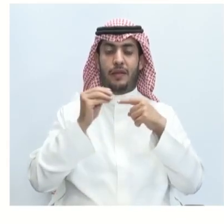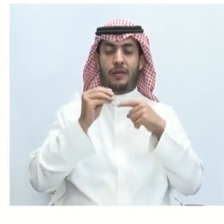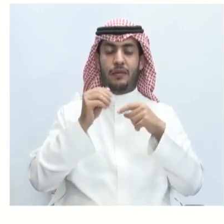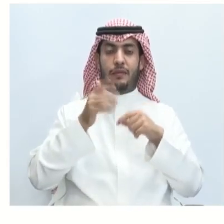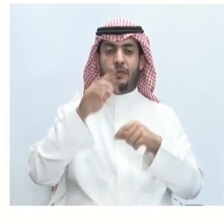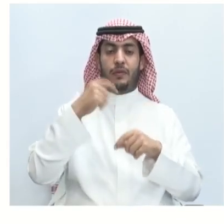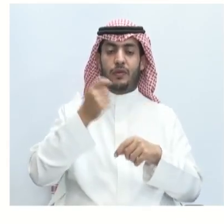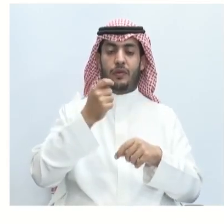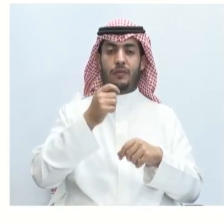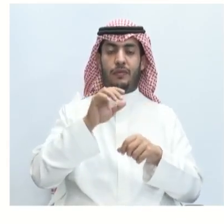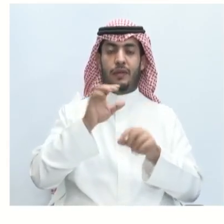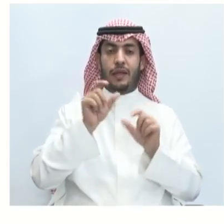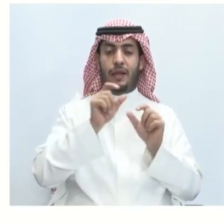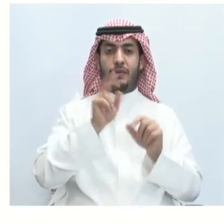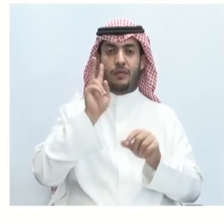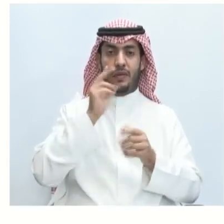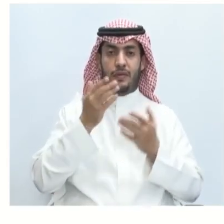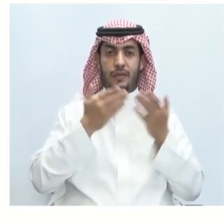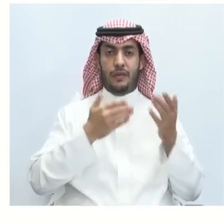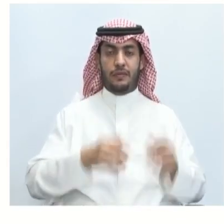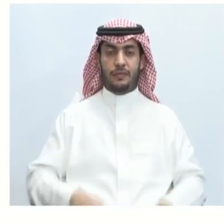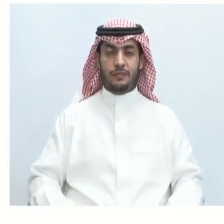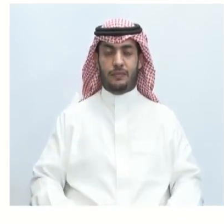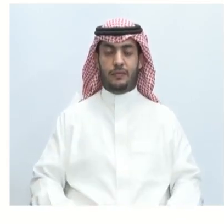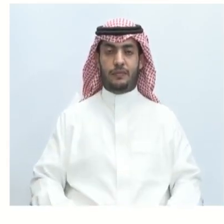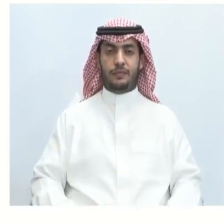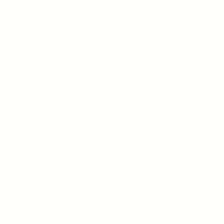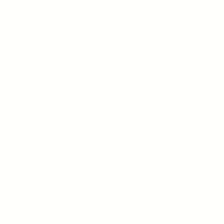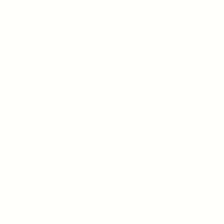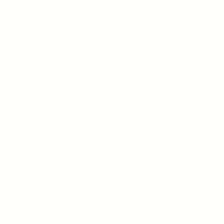الطرح ثم اكتبه بالكلمات تفضلوا يا مبدعين